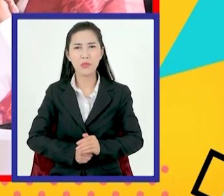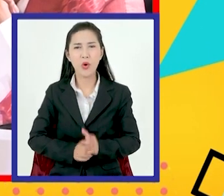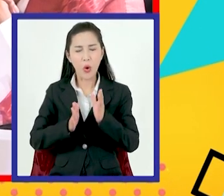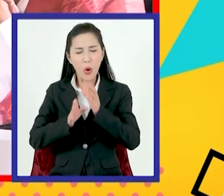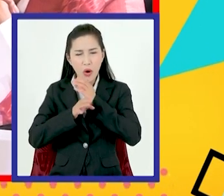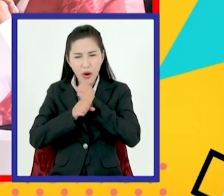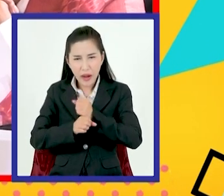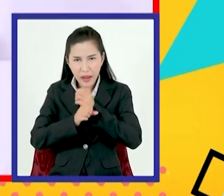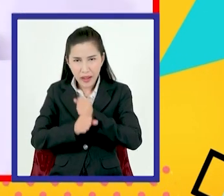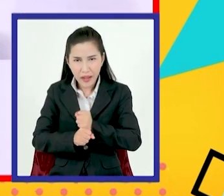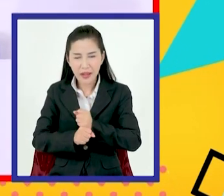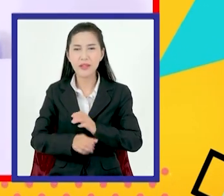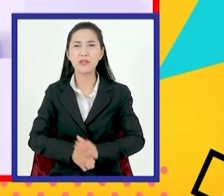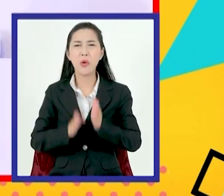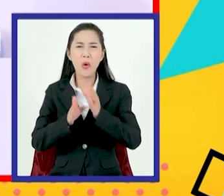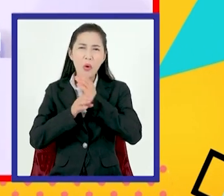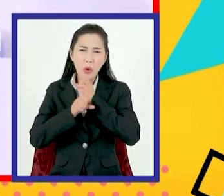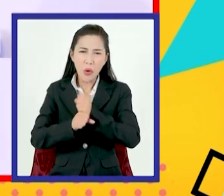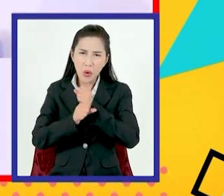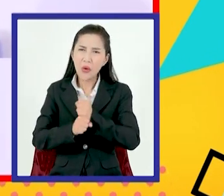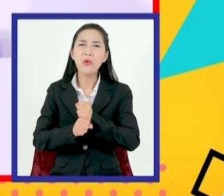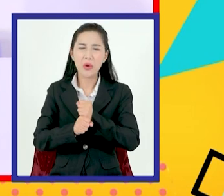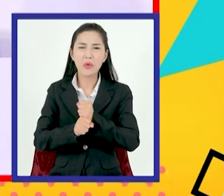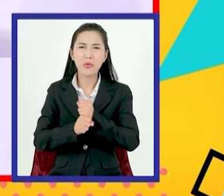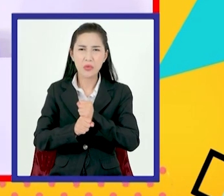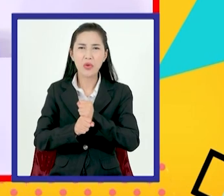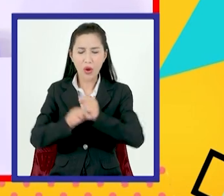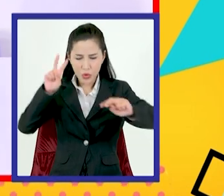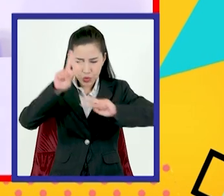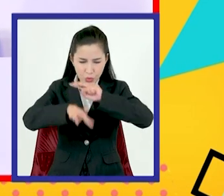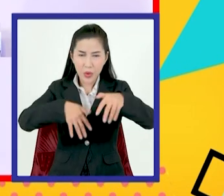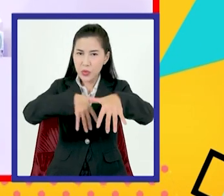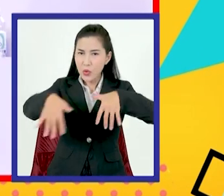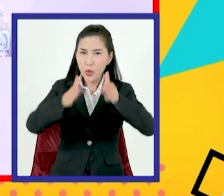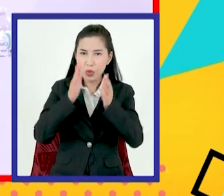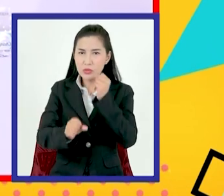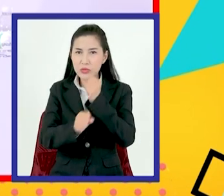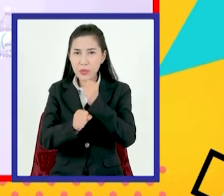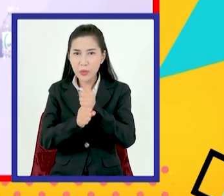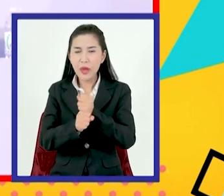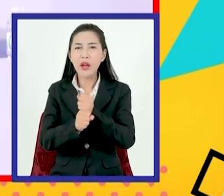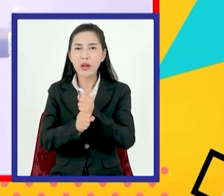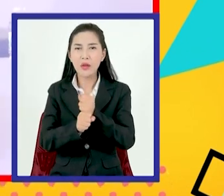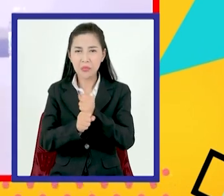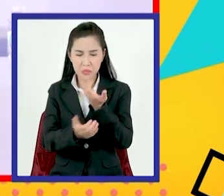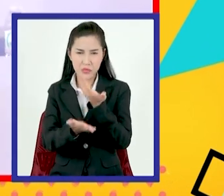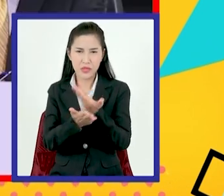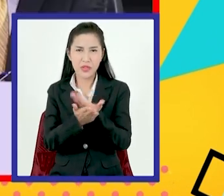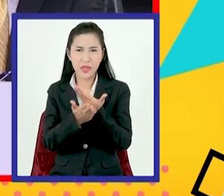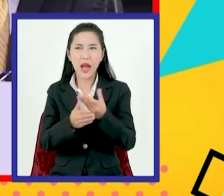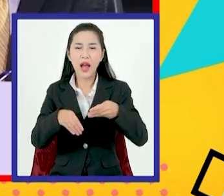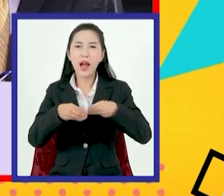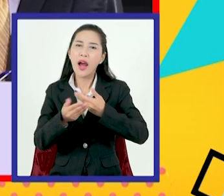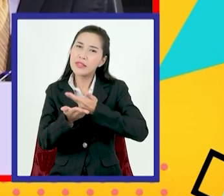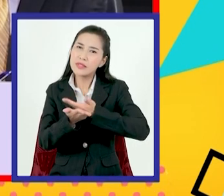ายุนะครับผู้สูงอายุนี่เราก็จะไม่ทิ้งนะครับนอกจากพี่น้องประชาชนวัยทำงานเนี่ยเราก็ยังมองไปถึงเบี้ยผู้สูงอายุด้วยนะ